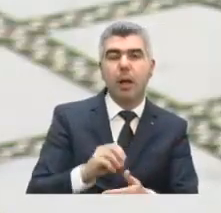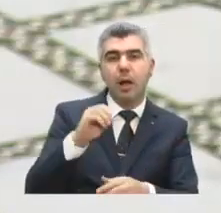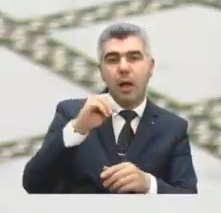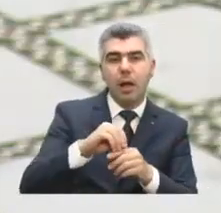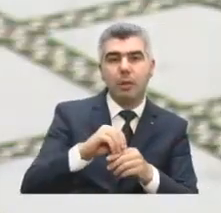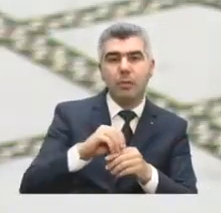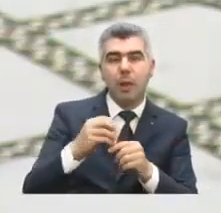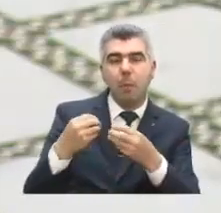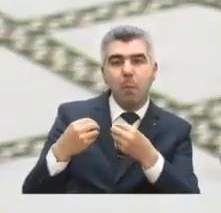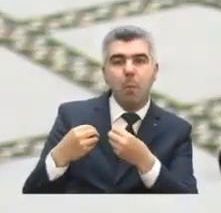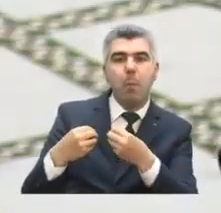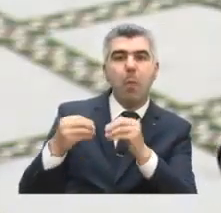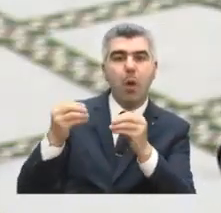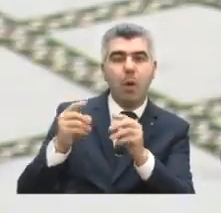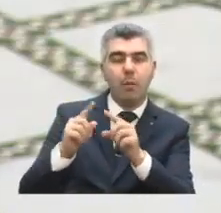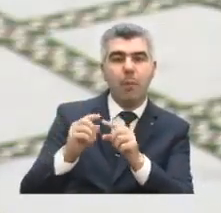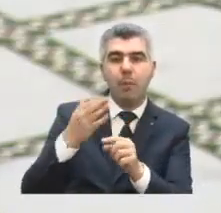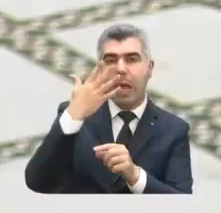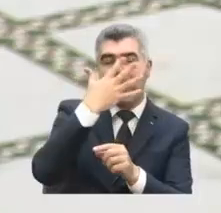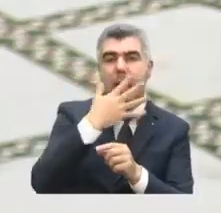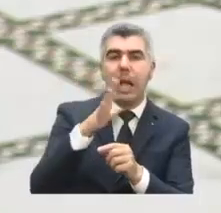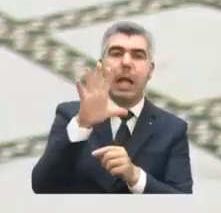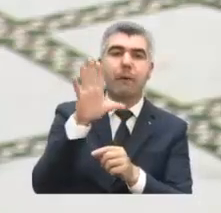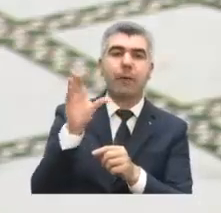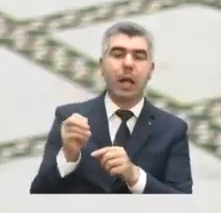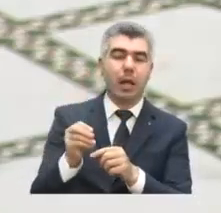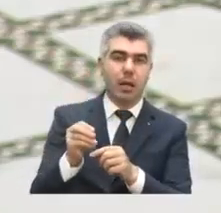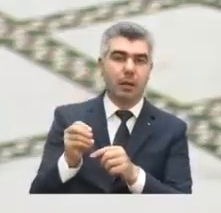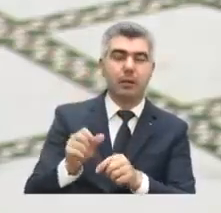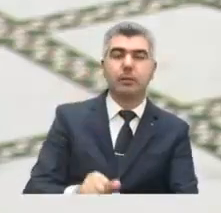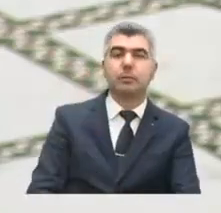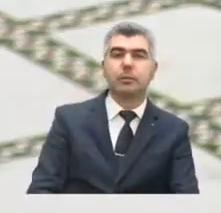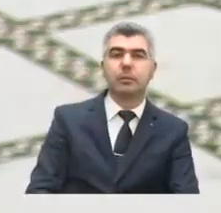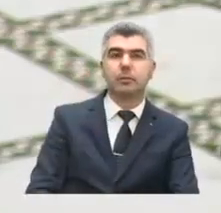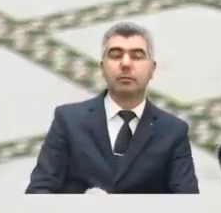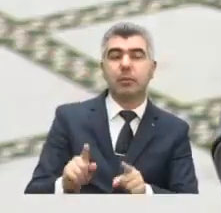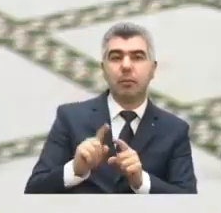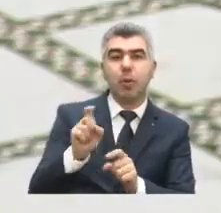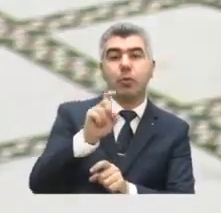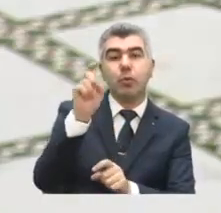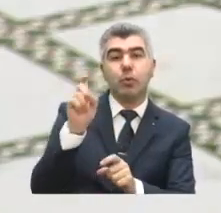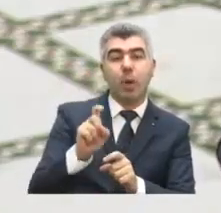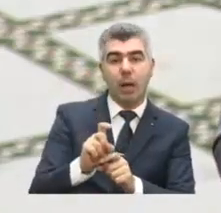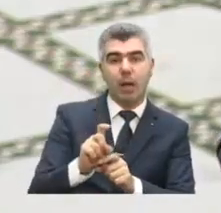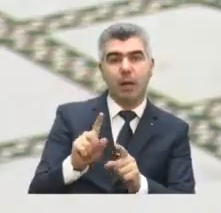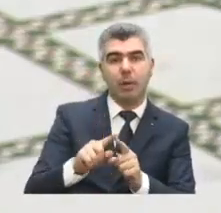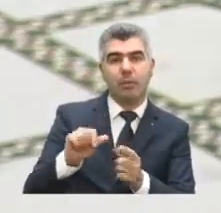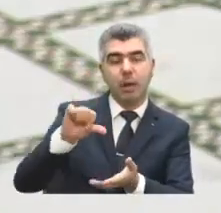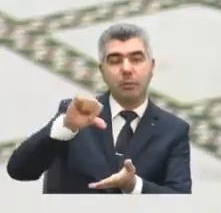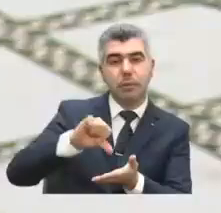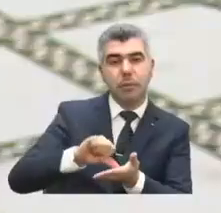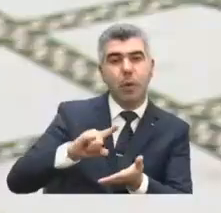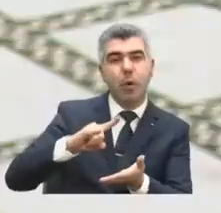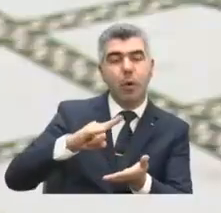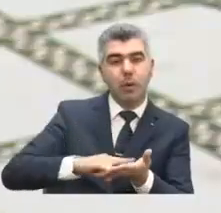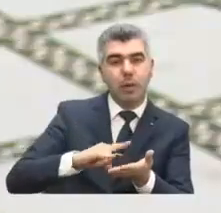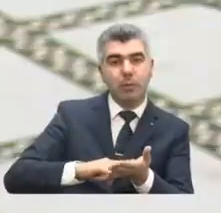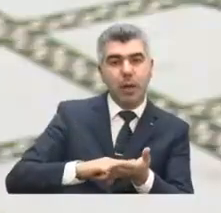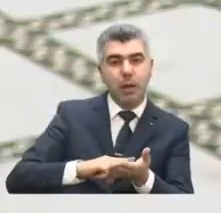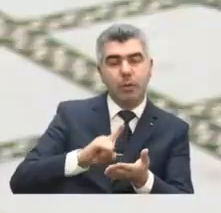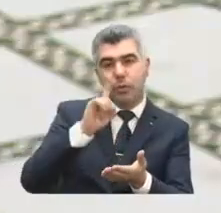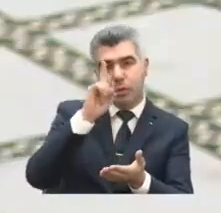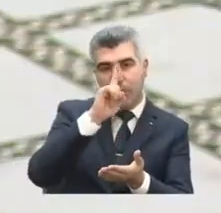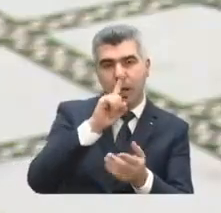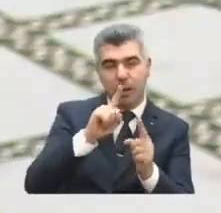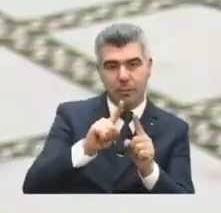تصدير لدول أفريقيا. لذلك السؤال ديالكم، رغم انه تكلم على منطقه الحسيمه، بغيت نبشركم بانه